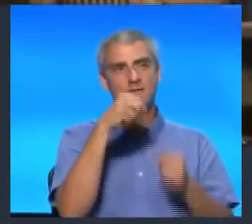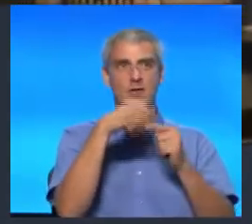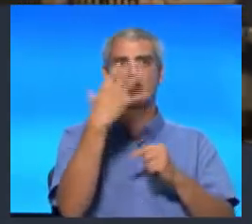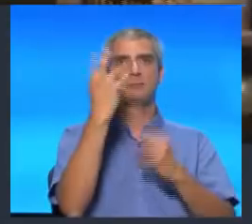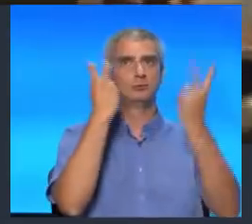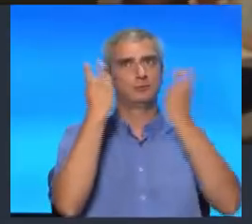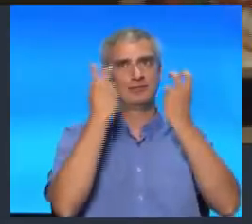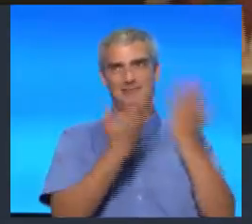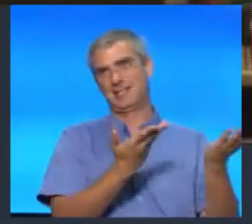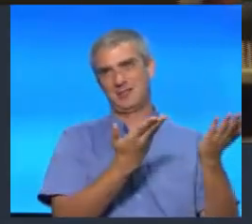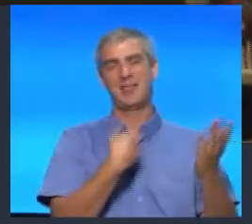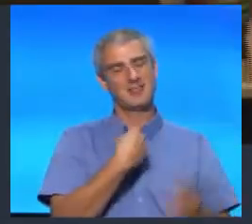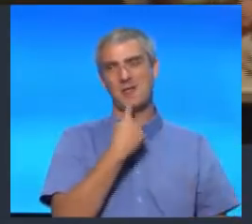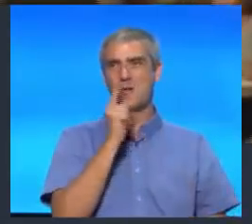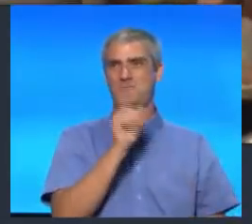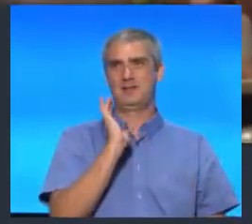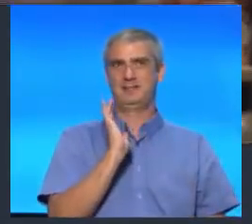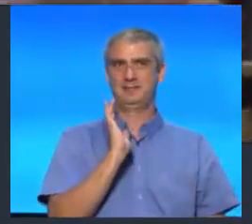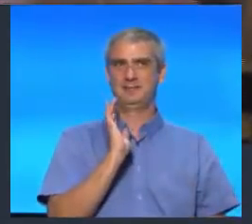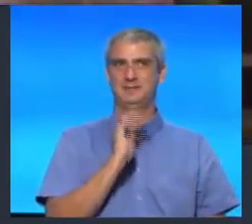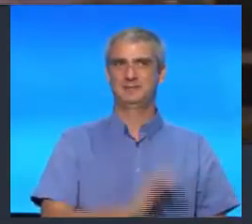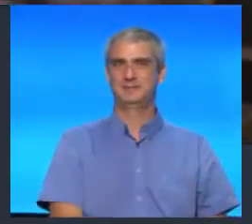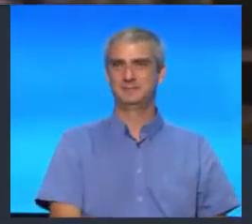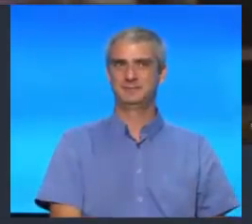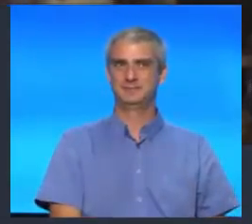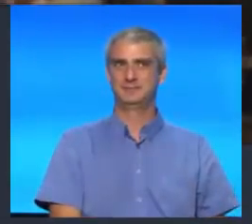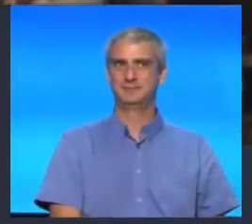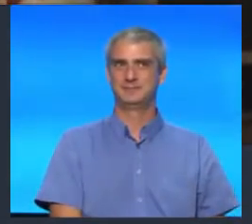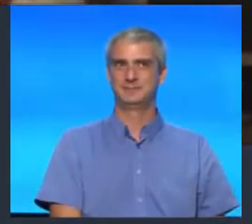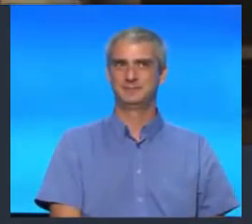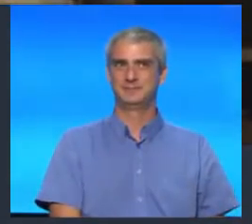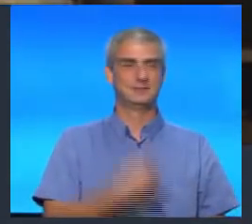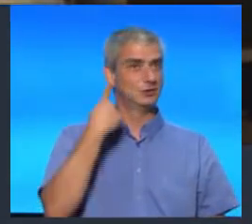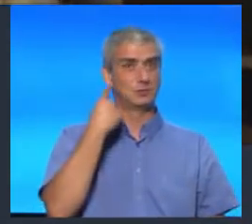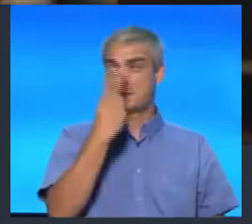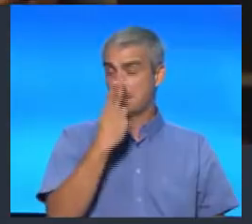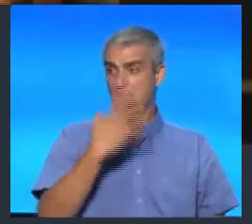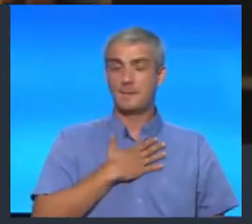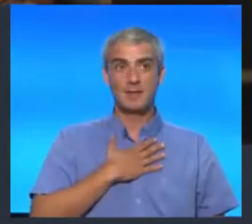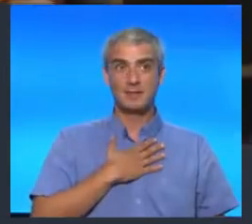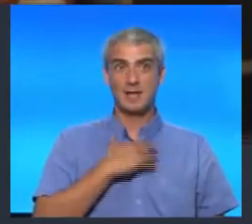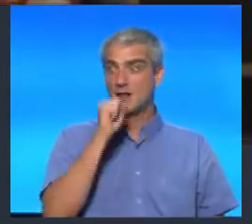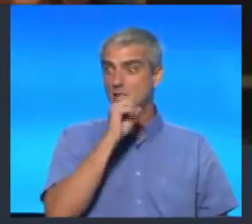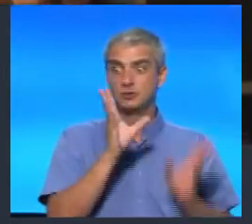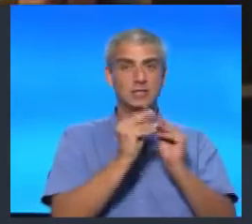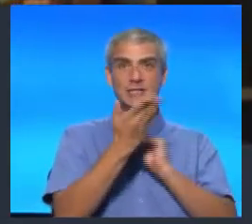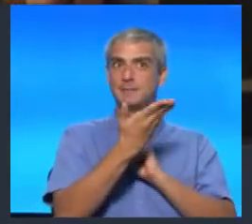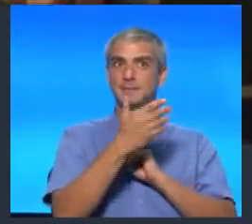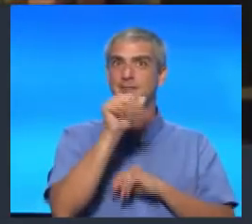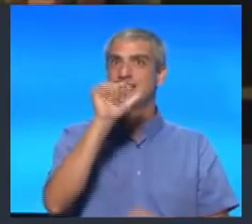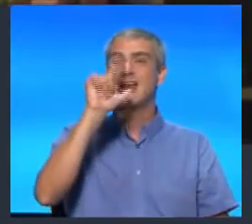ניסיון. אני אומר לך את זה. ו... תשמע, מבחינתי לשיר עם